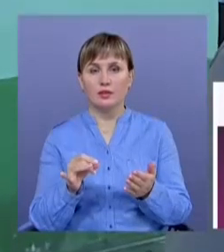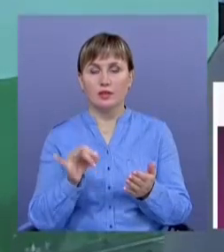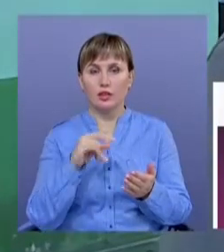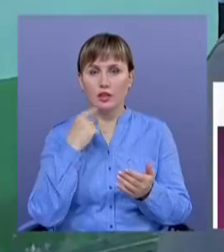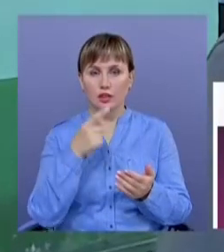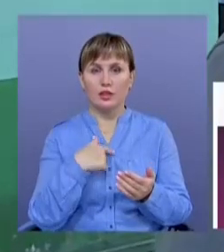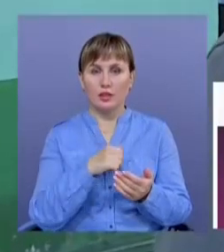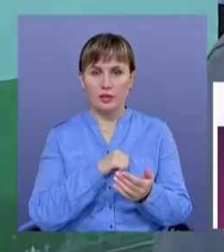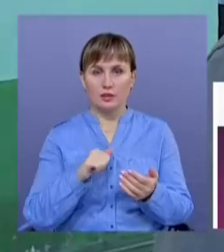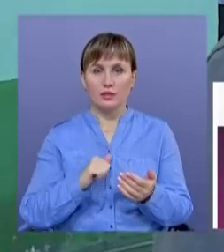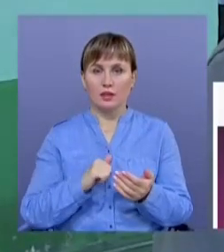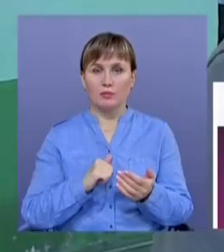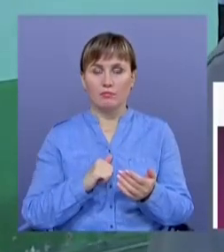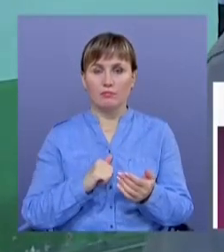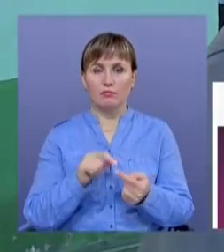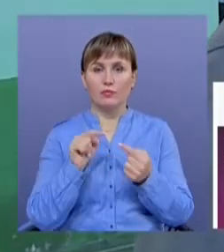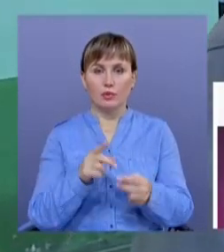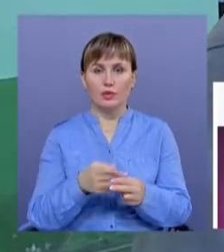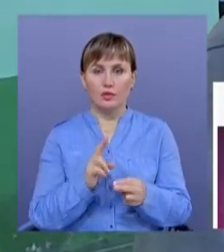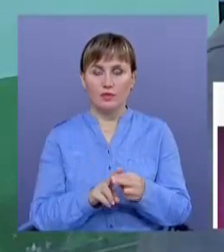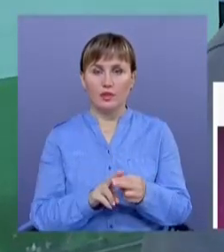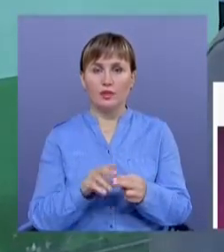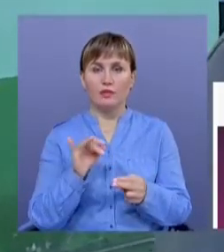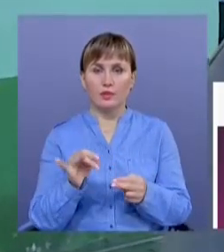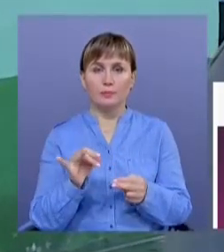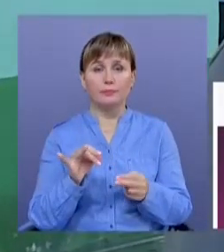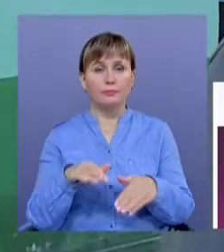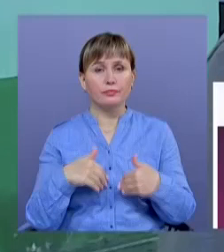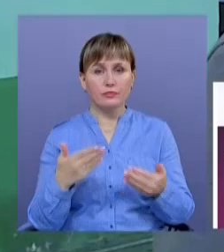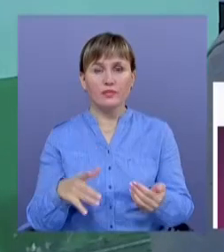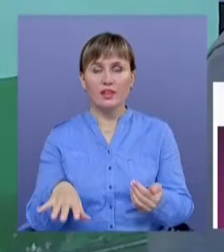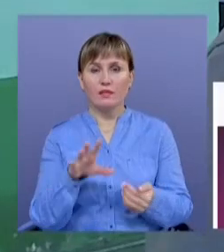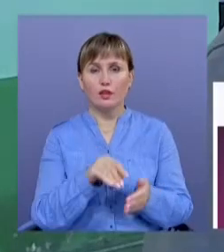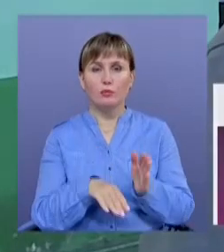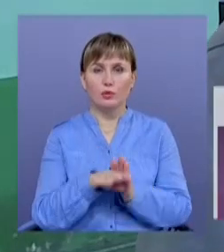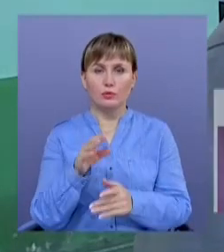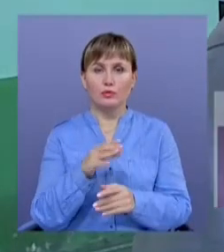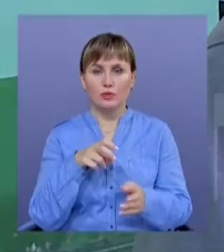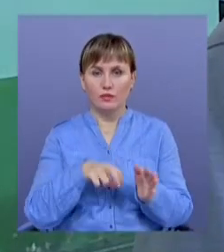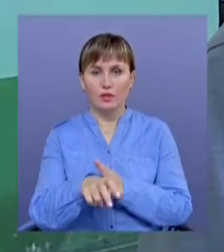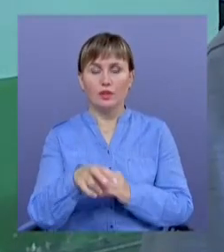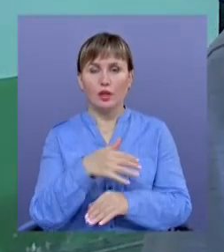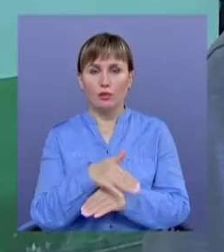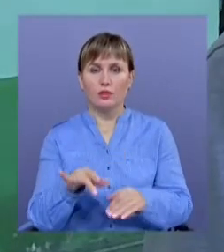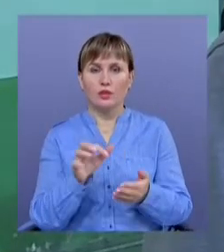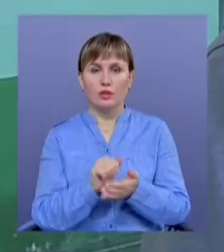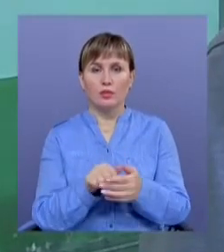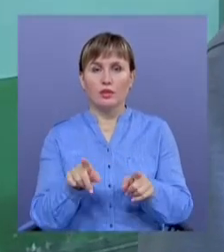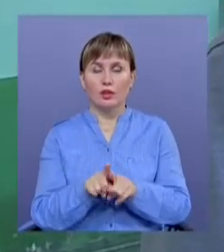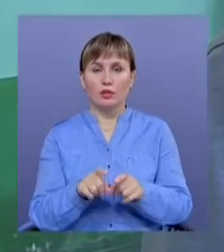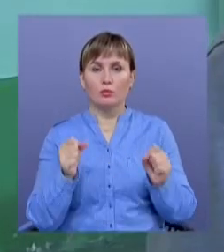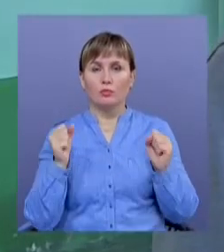лично я сам против этого и предлагаю всем лучше выходить на улицу, заниматься таким спортом, как